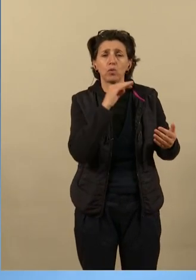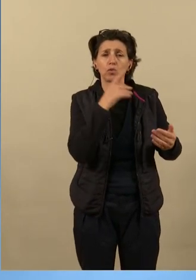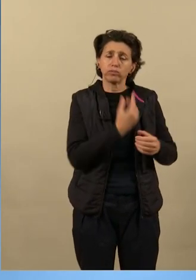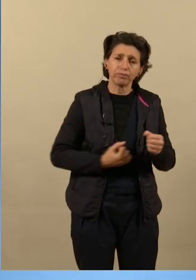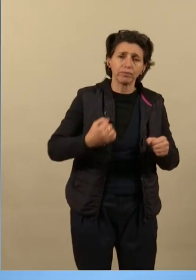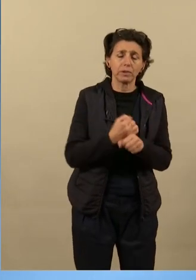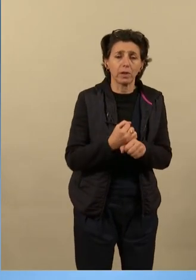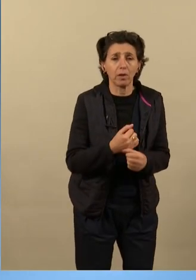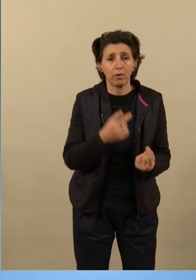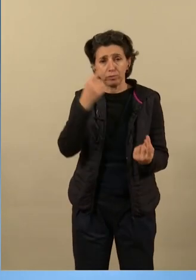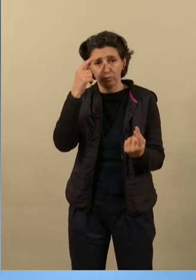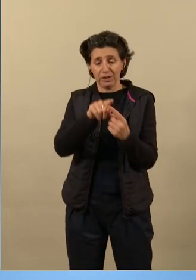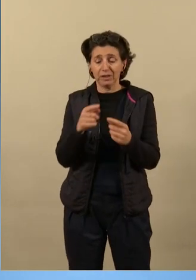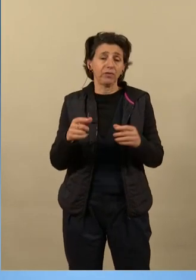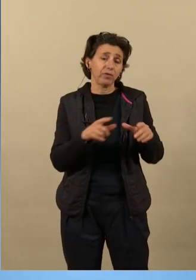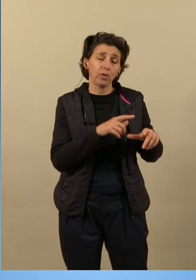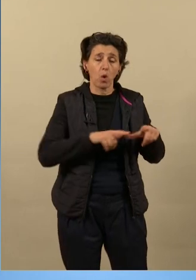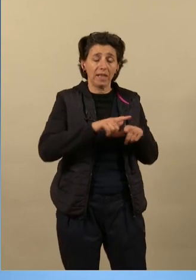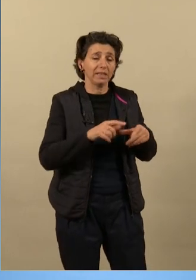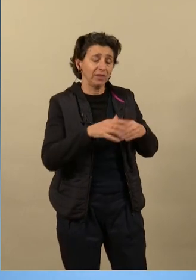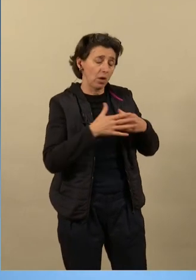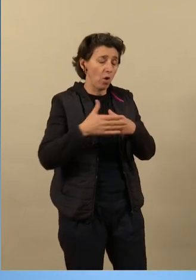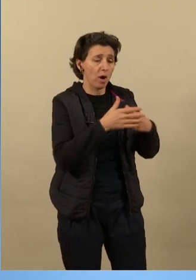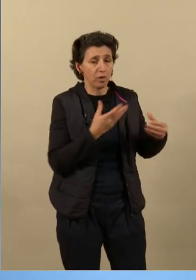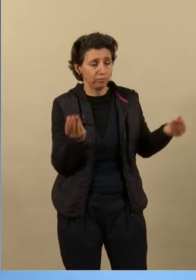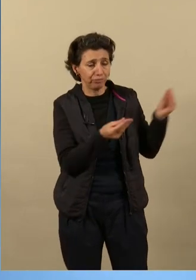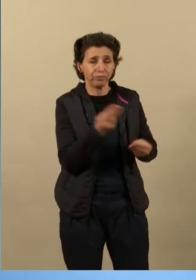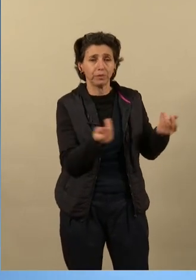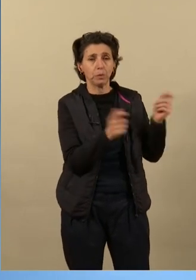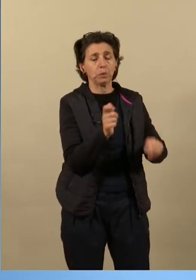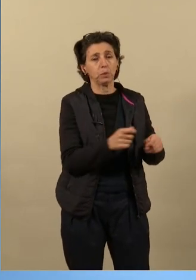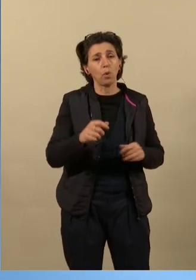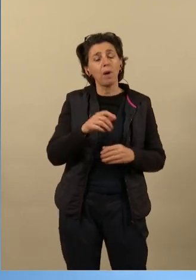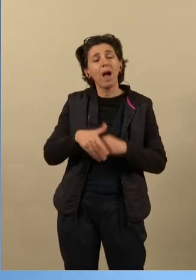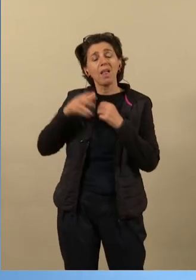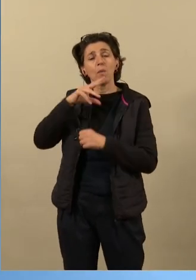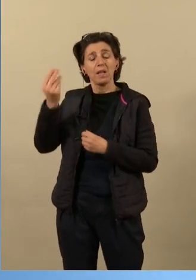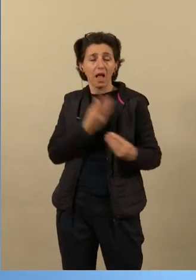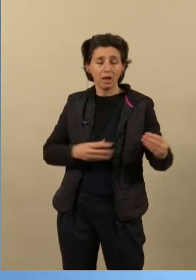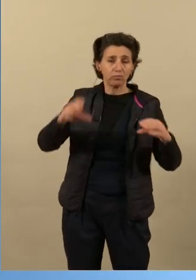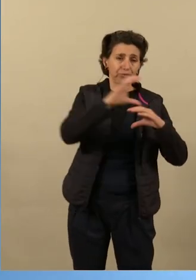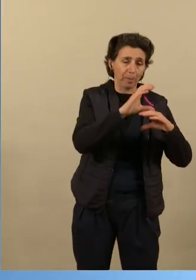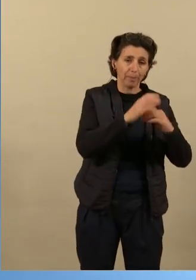abonder les collectivités locales en complément et en renforcement des aides humanitaires je vous